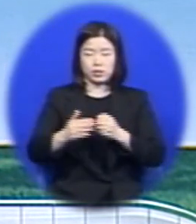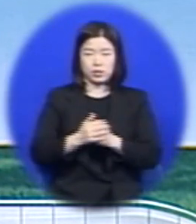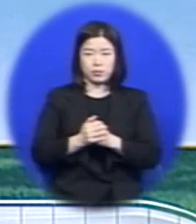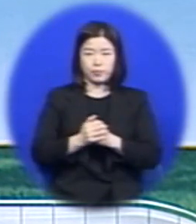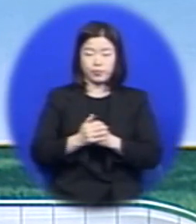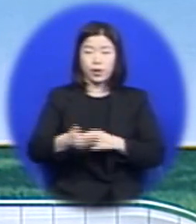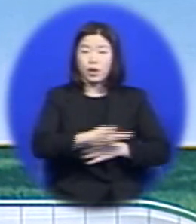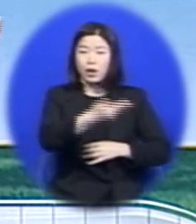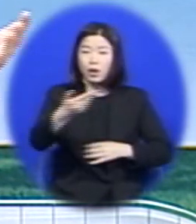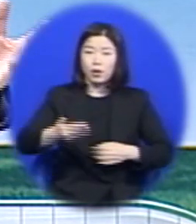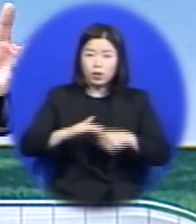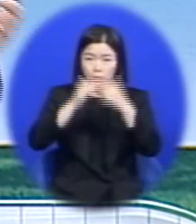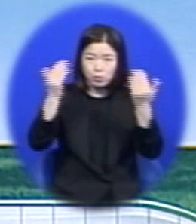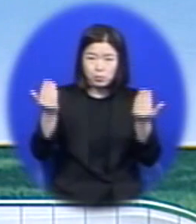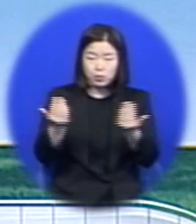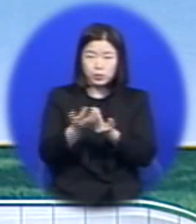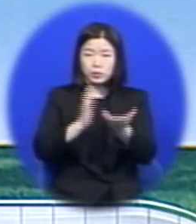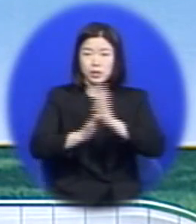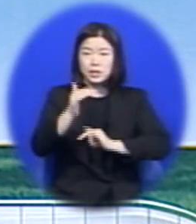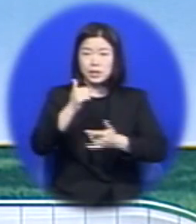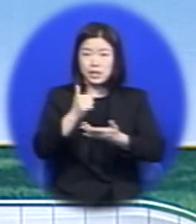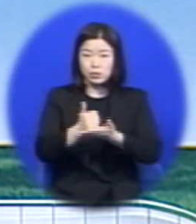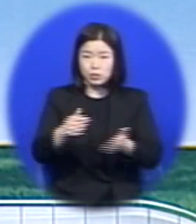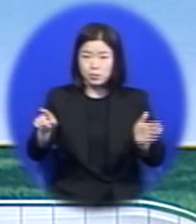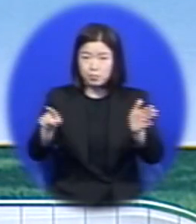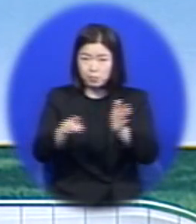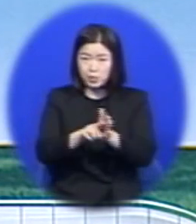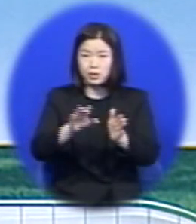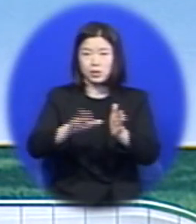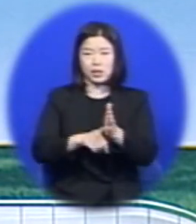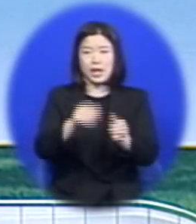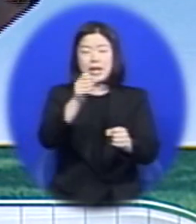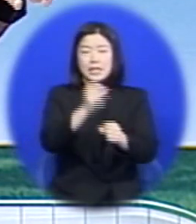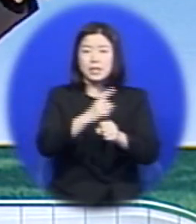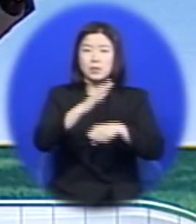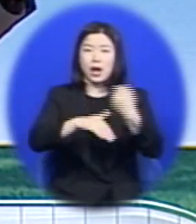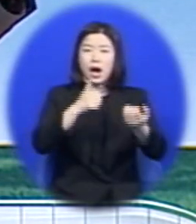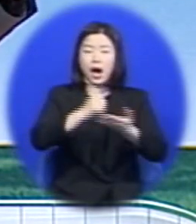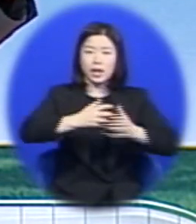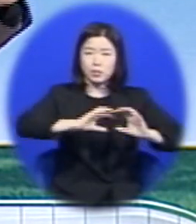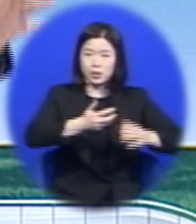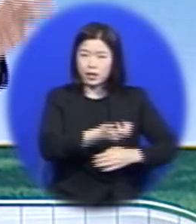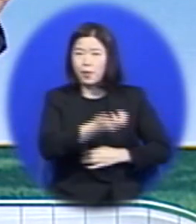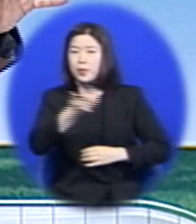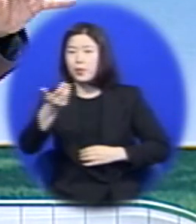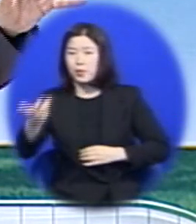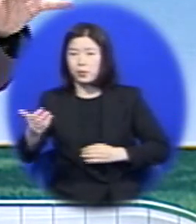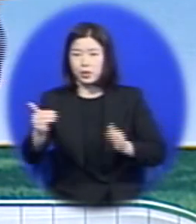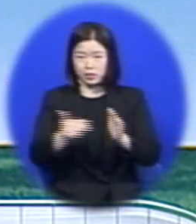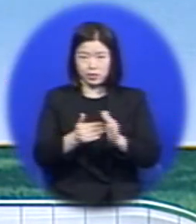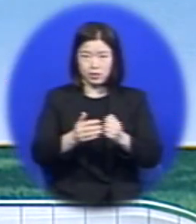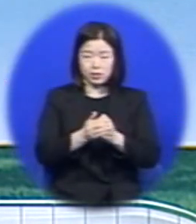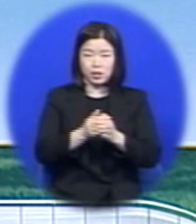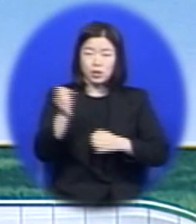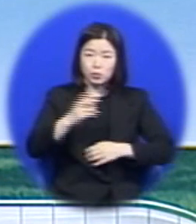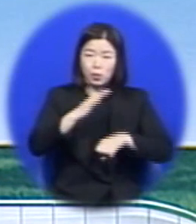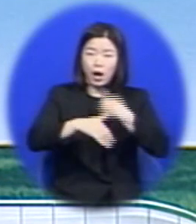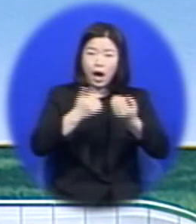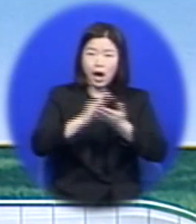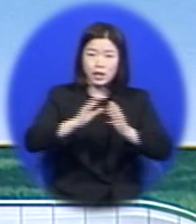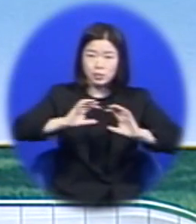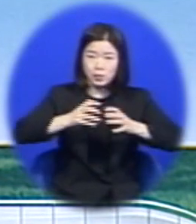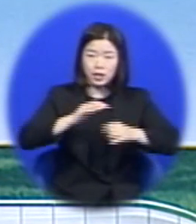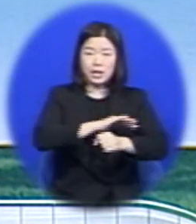여러분 모두는 예수님을 믿을 때 이미 하나님 나라로 옮겨졌고 그리고 하나님 나라의 시민권을